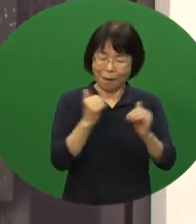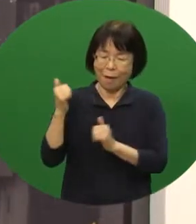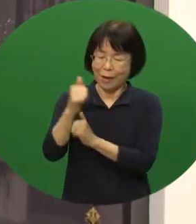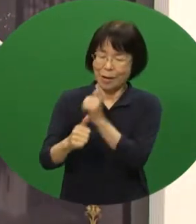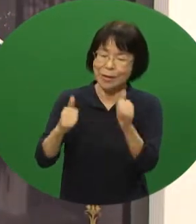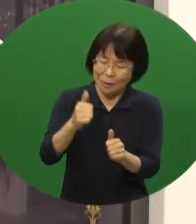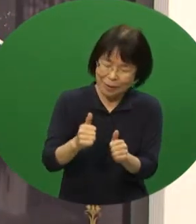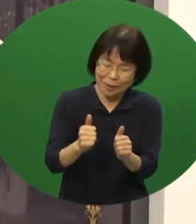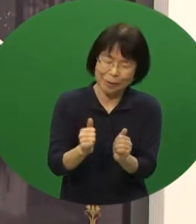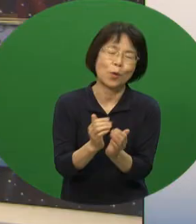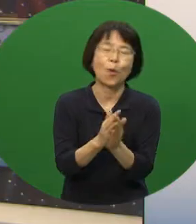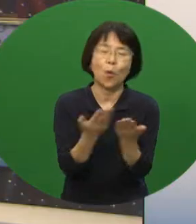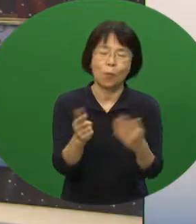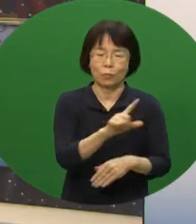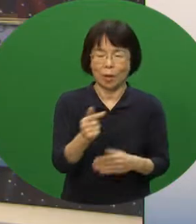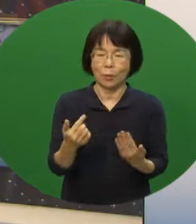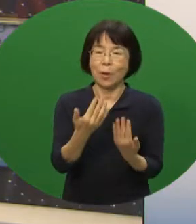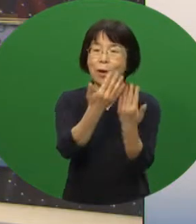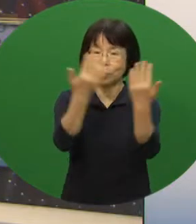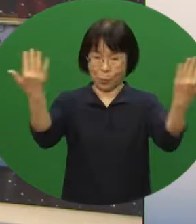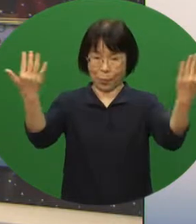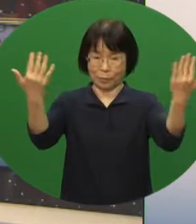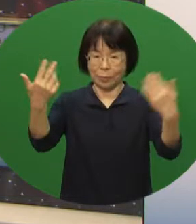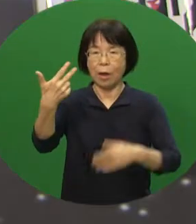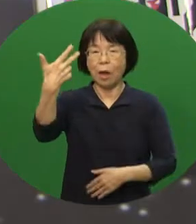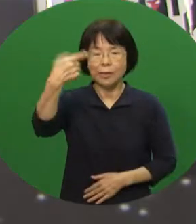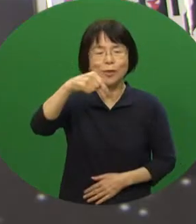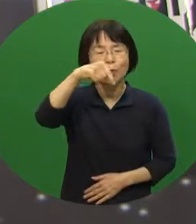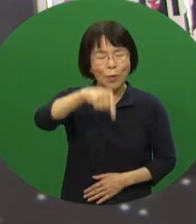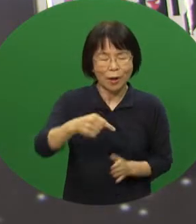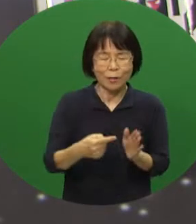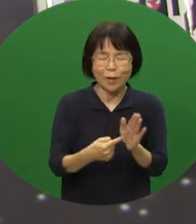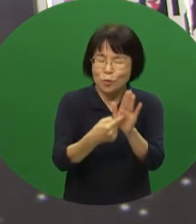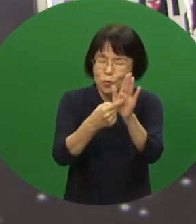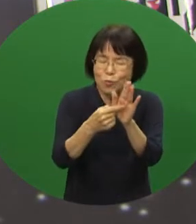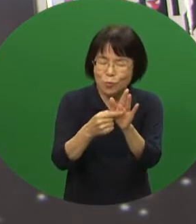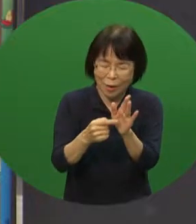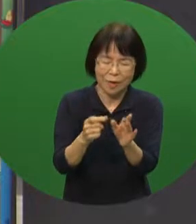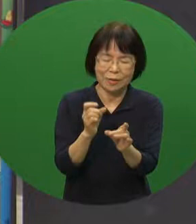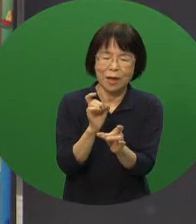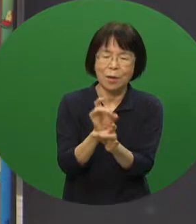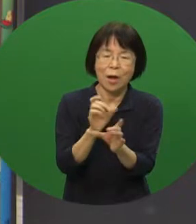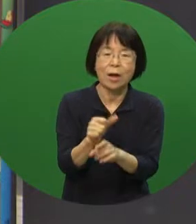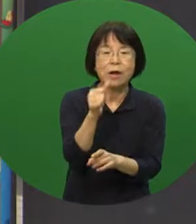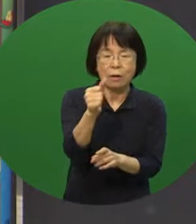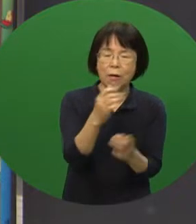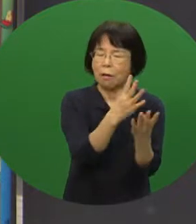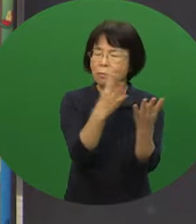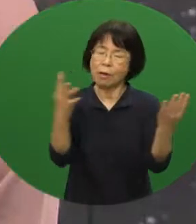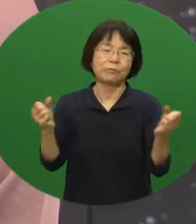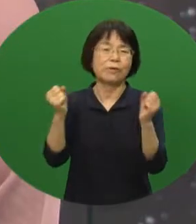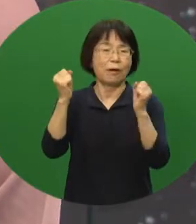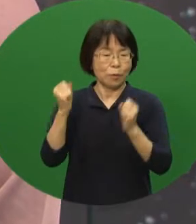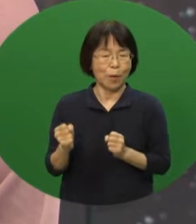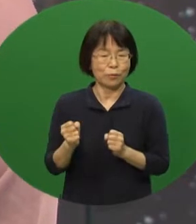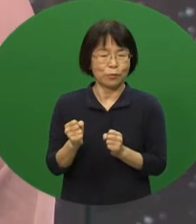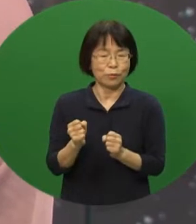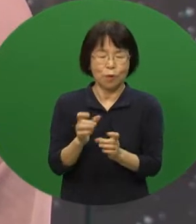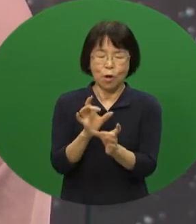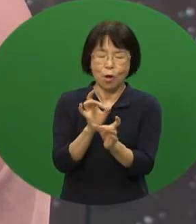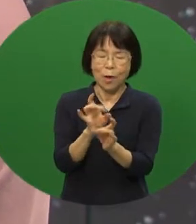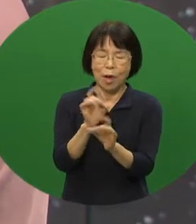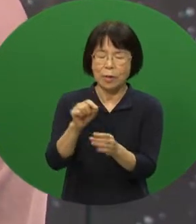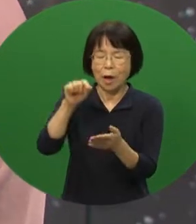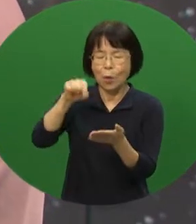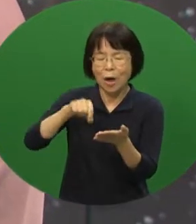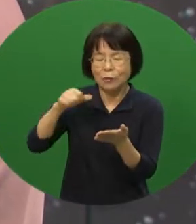を紹介しています。実は北九州市は多くの人気漫画家を輩出してきた町なんです。 北九州にゆかりのある